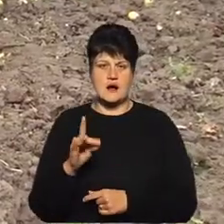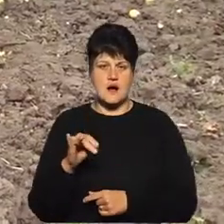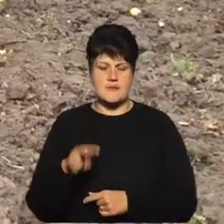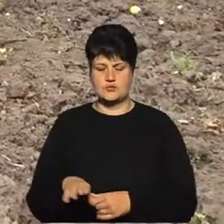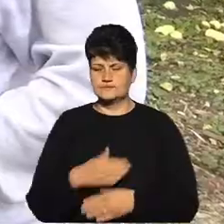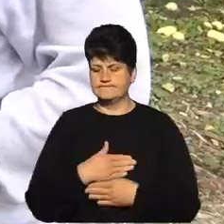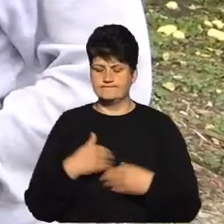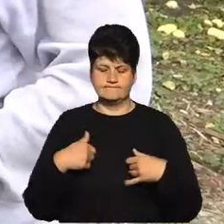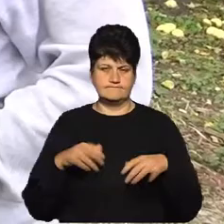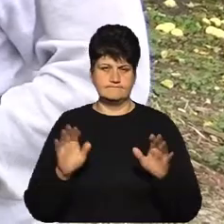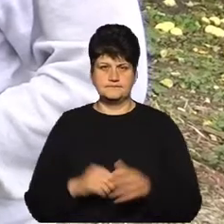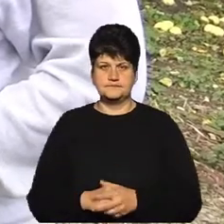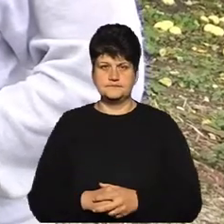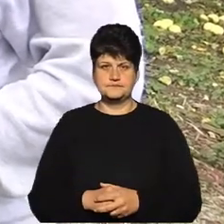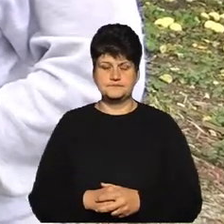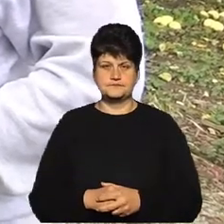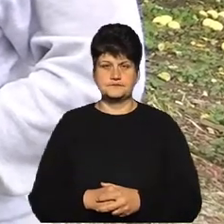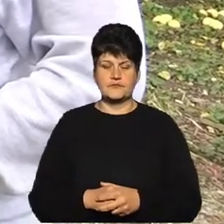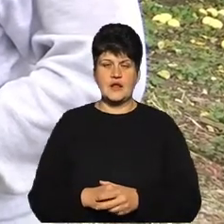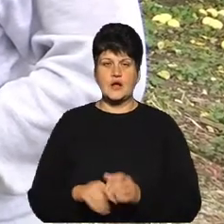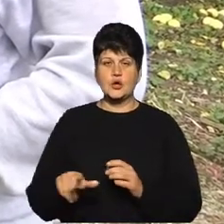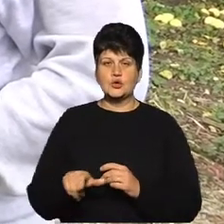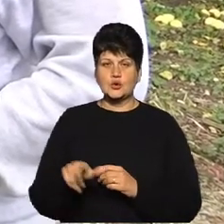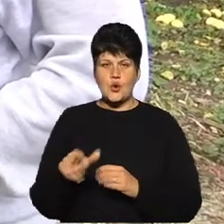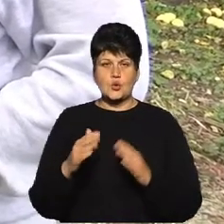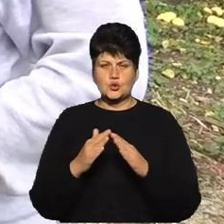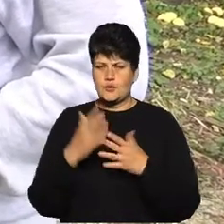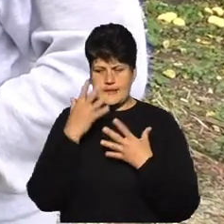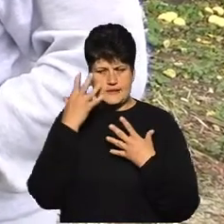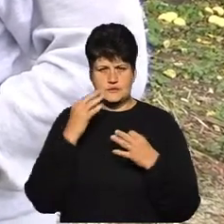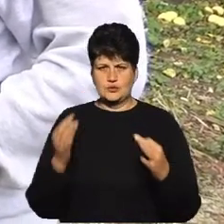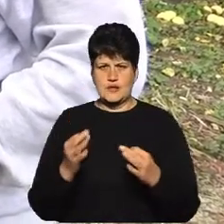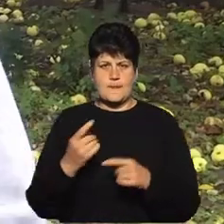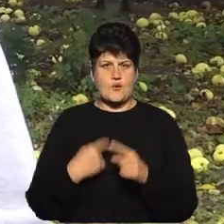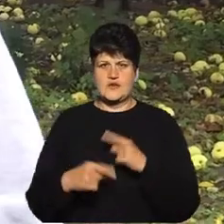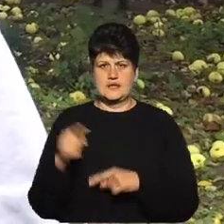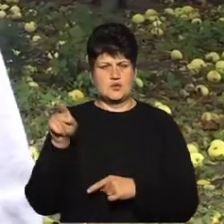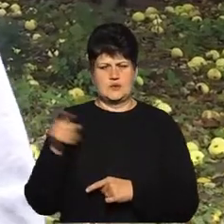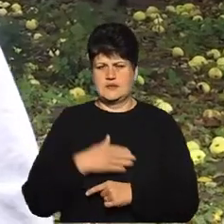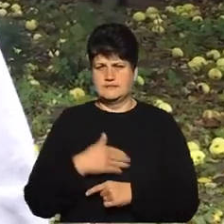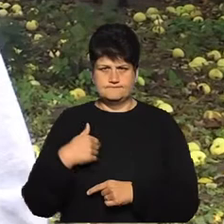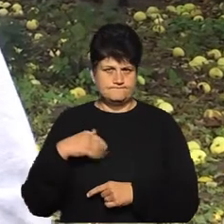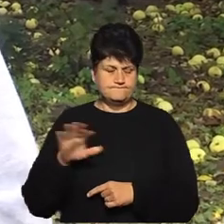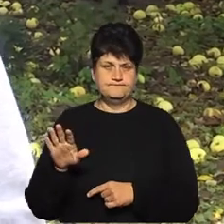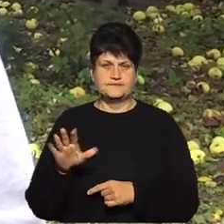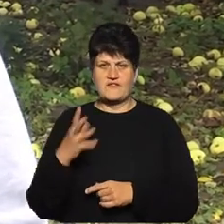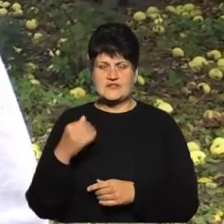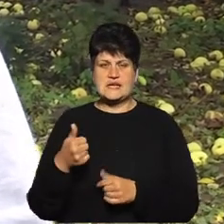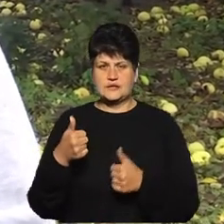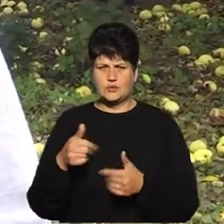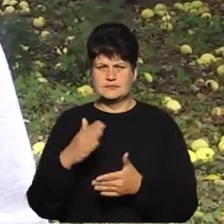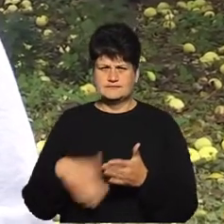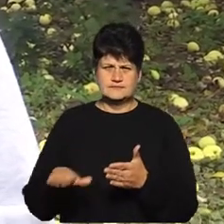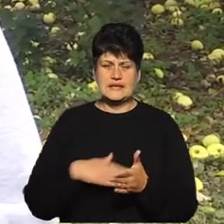каже жінка. Дорогу додому не забуду ніколи, але повертатися туди не хочу. І все добре перекреслюється